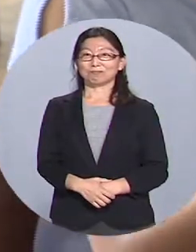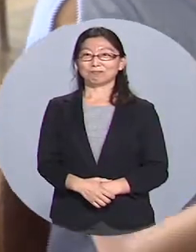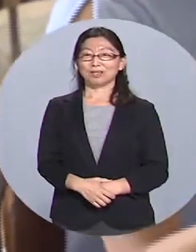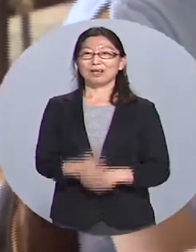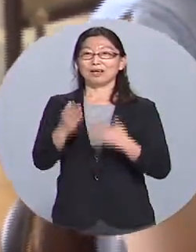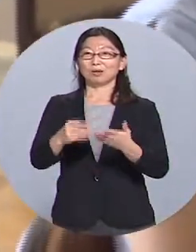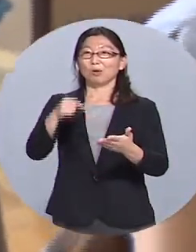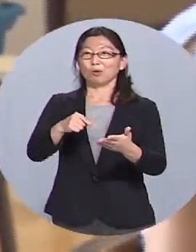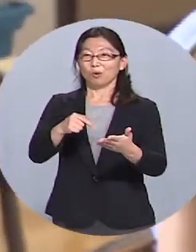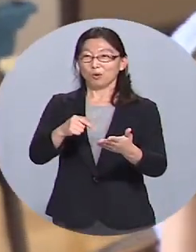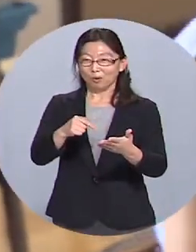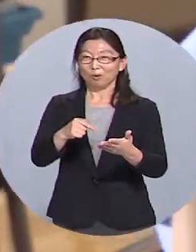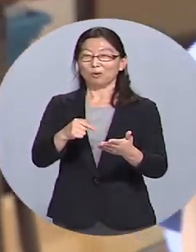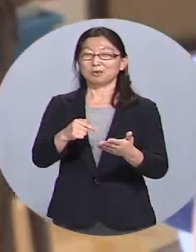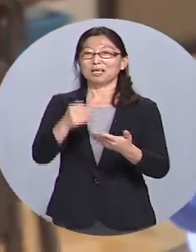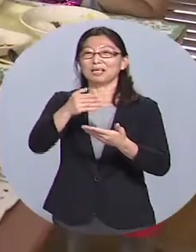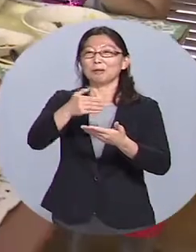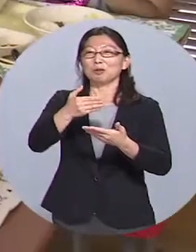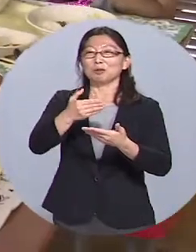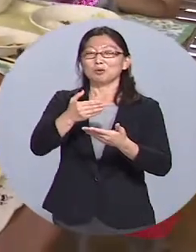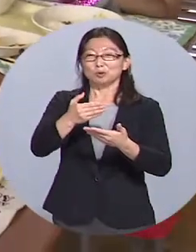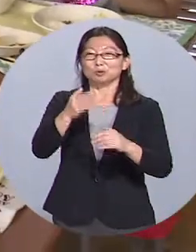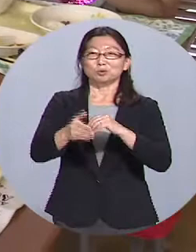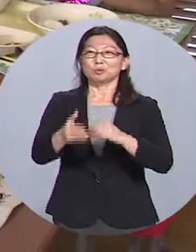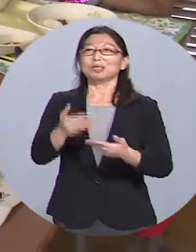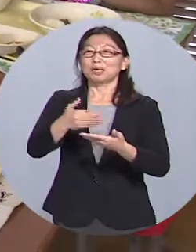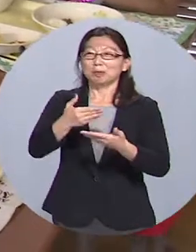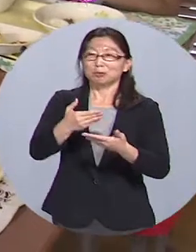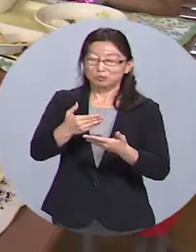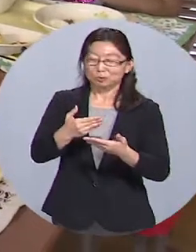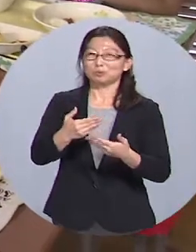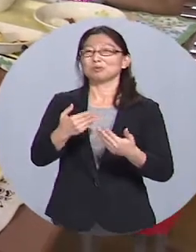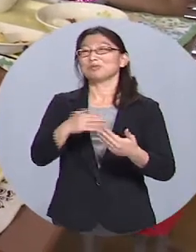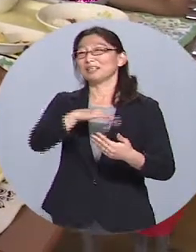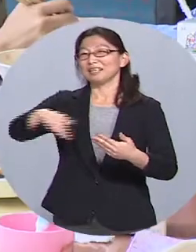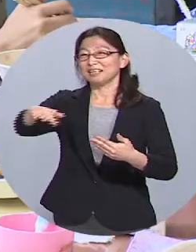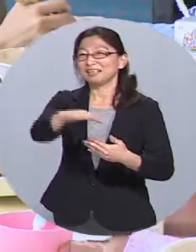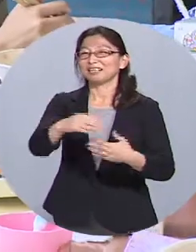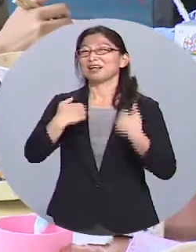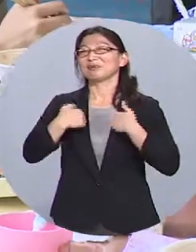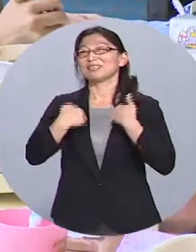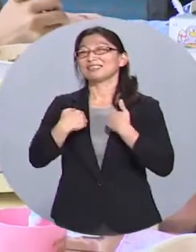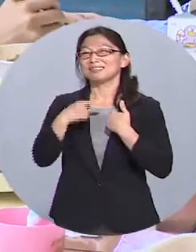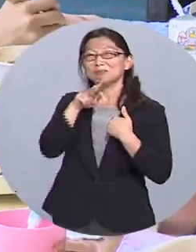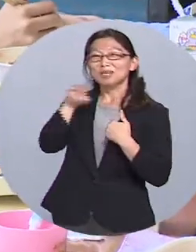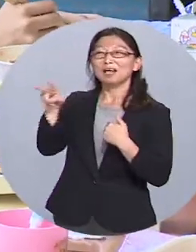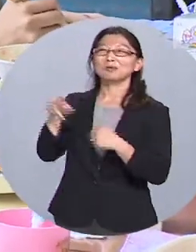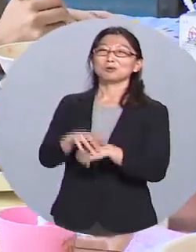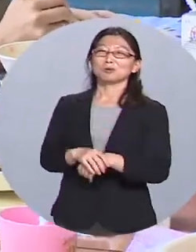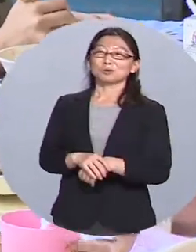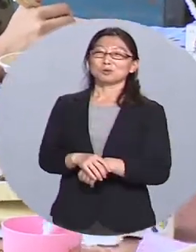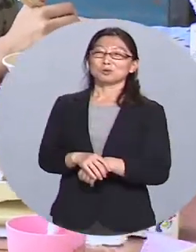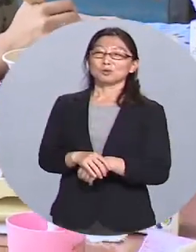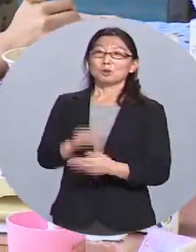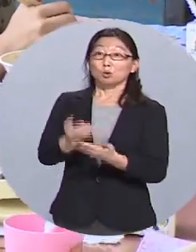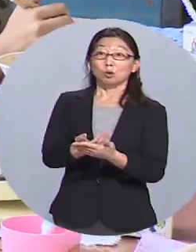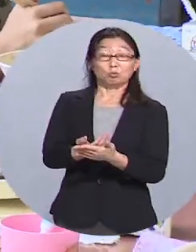校内で作られた出来たての給食を美味しそうに食べる子どもたち、 いい顔で食べてる、 ね、食べ残す子どもも少ないそうです